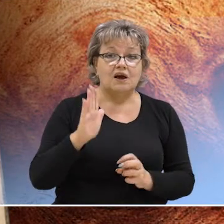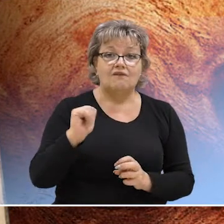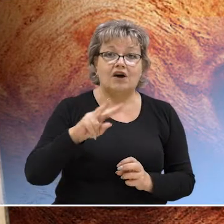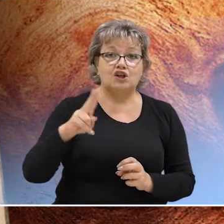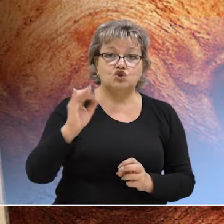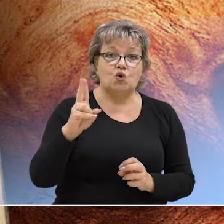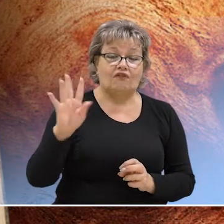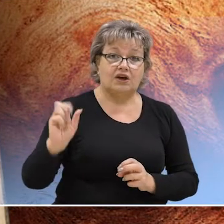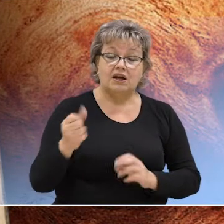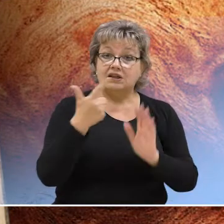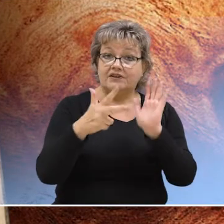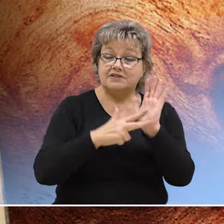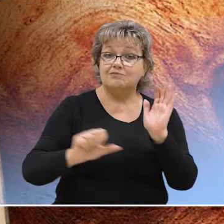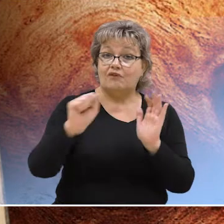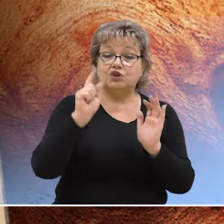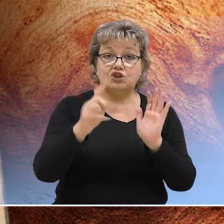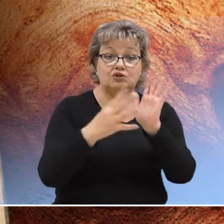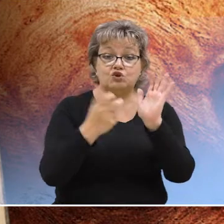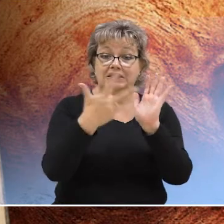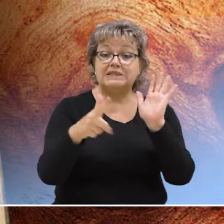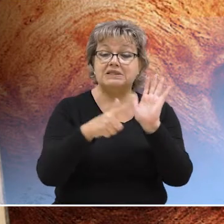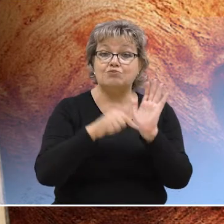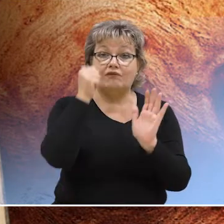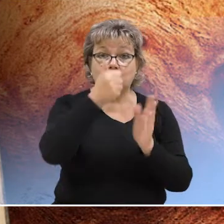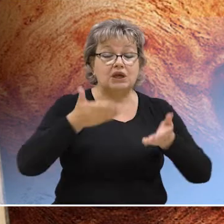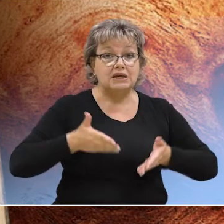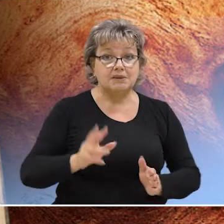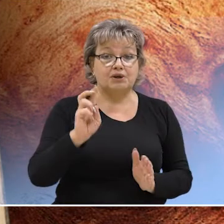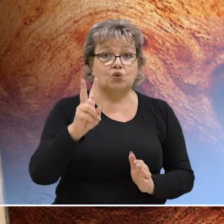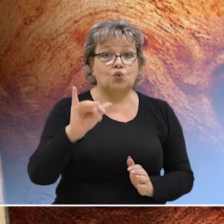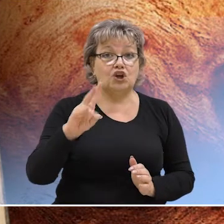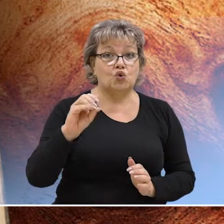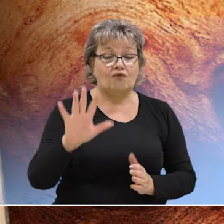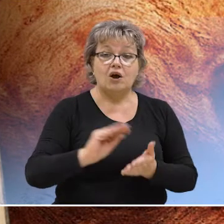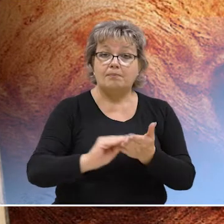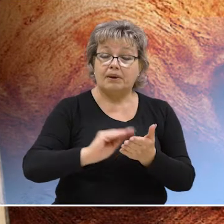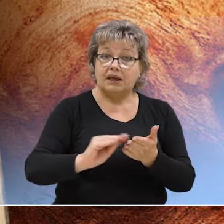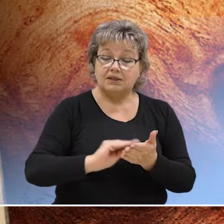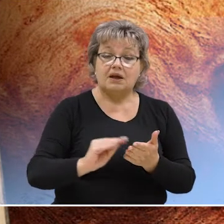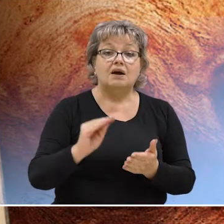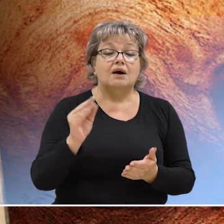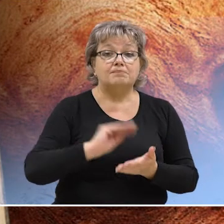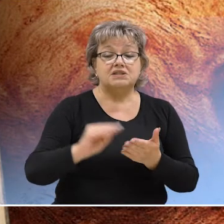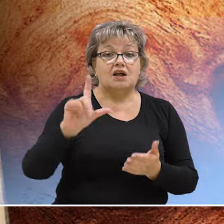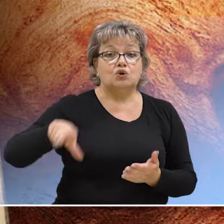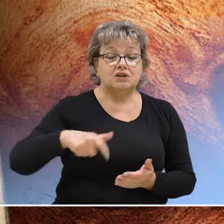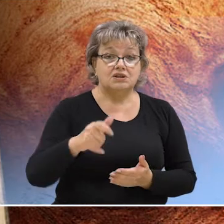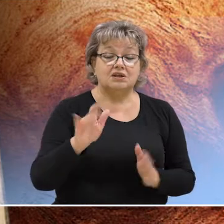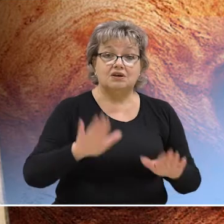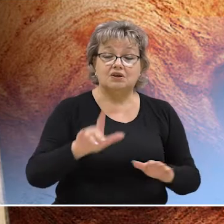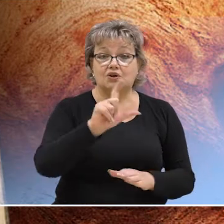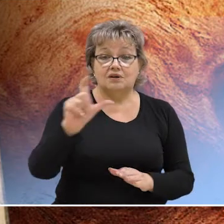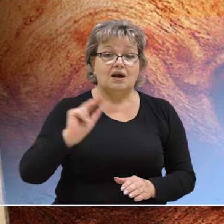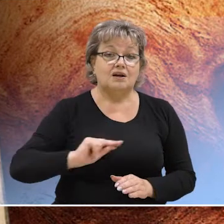завода «Вальцовка». 28 августа 1937 года родился Борис Куликов, поэт и прозаик. Писал о Донском крае